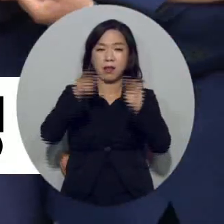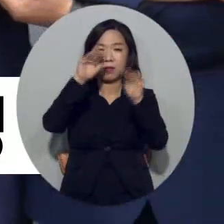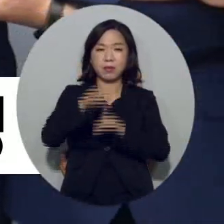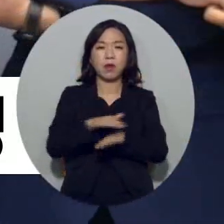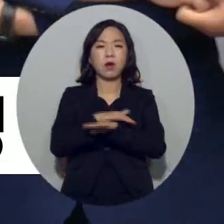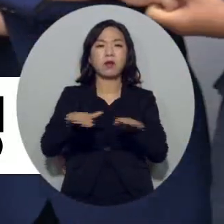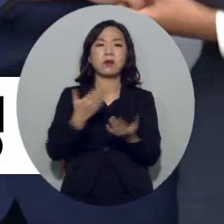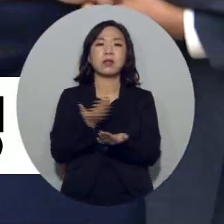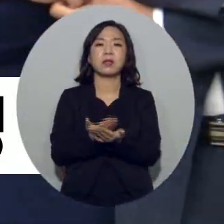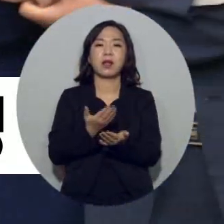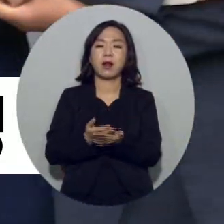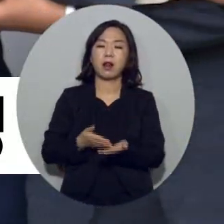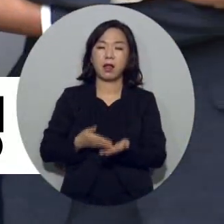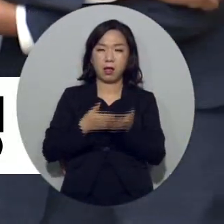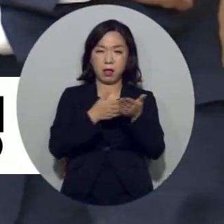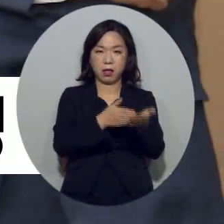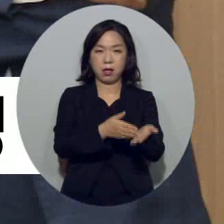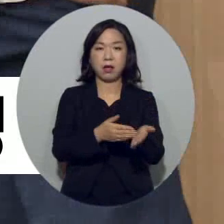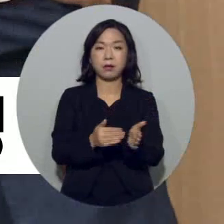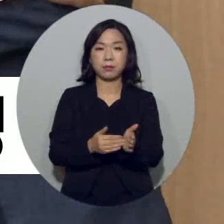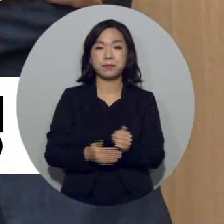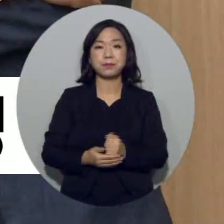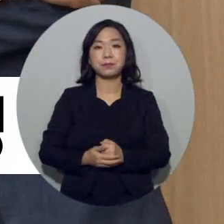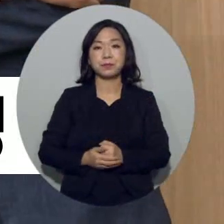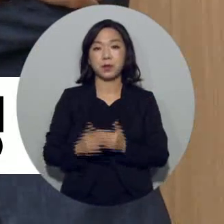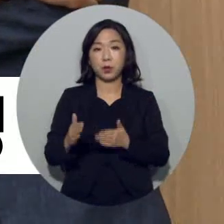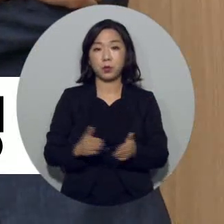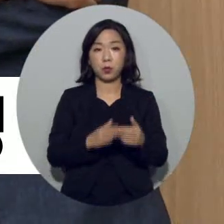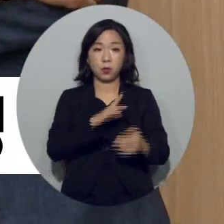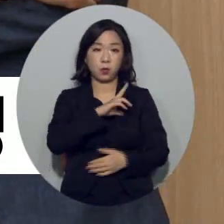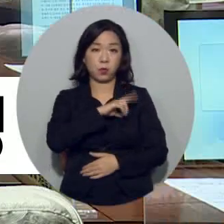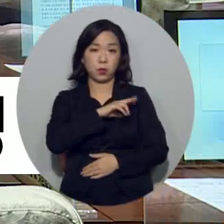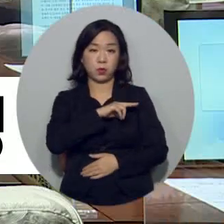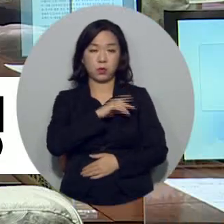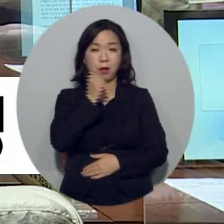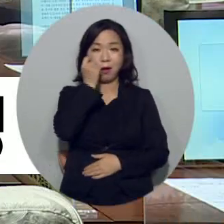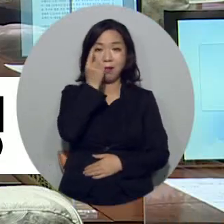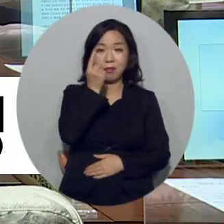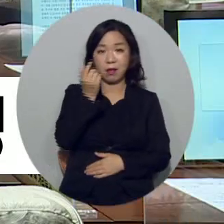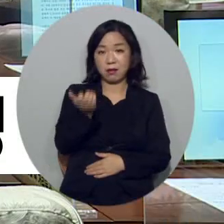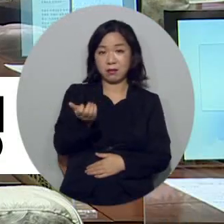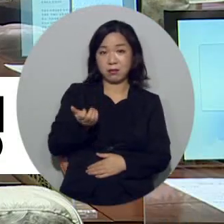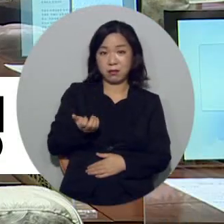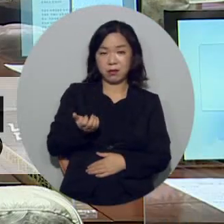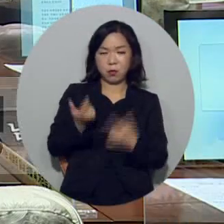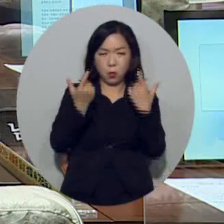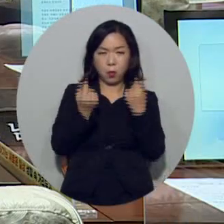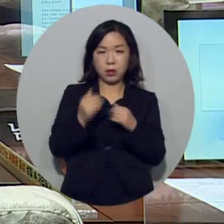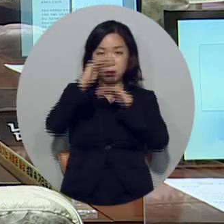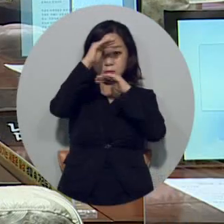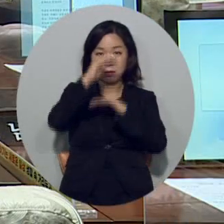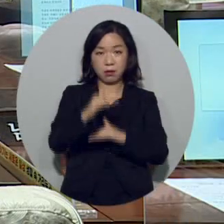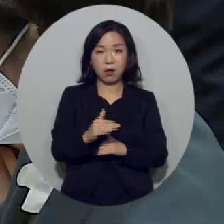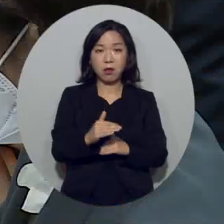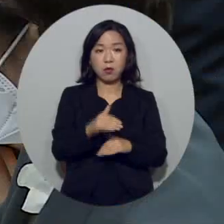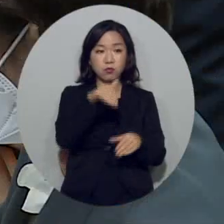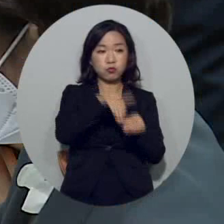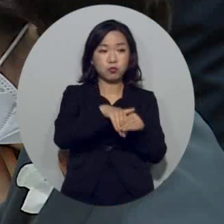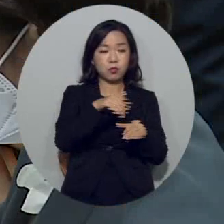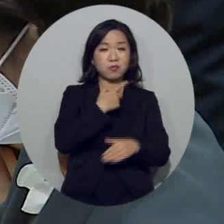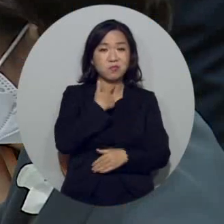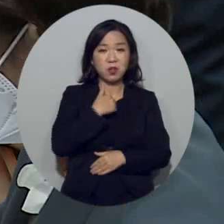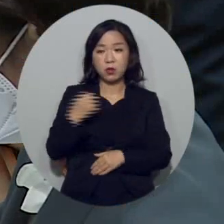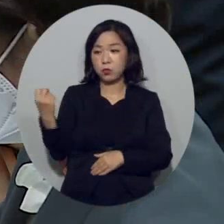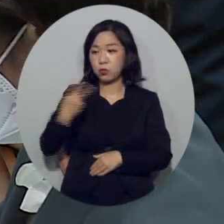처리해 달라고 요청했습니다 도 의원들은 불과 한 달 사이에 같은 안건을 놓고 다시 투표